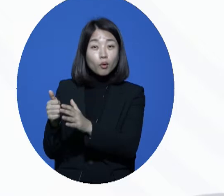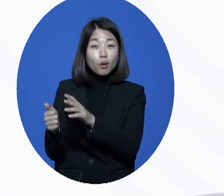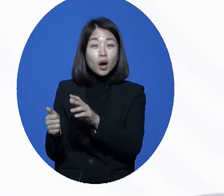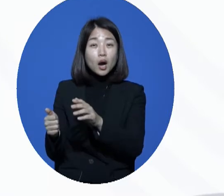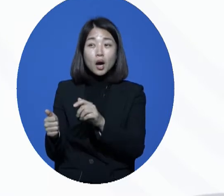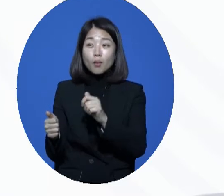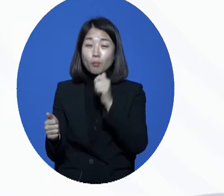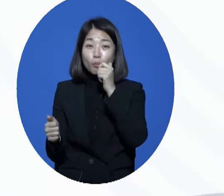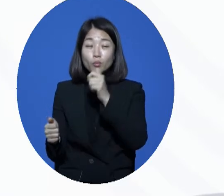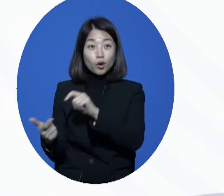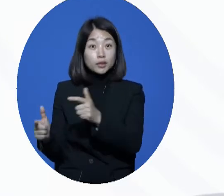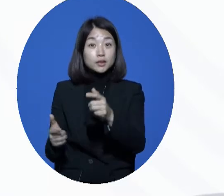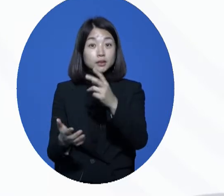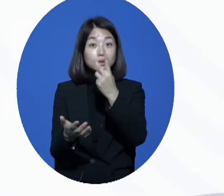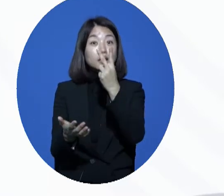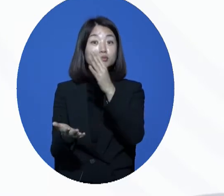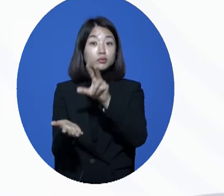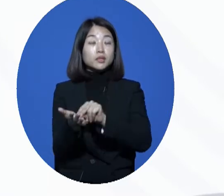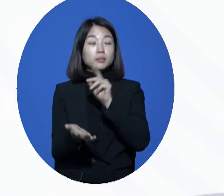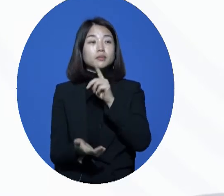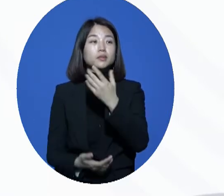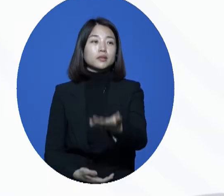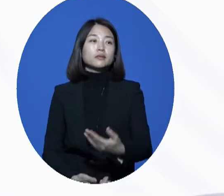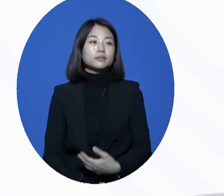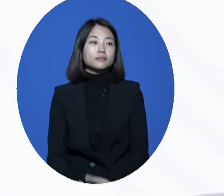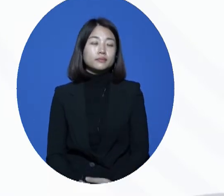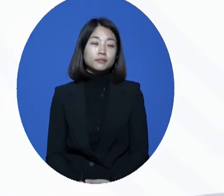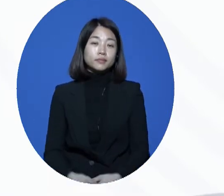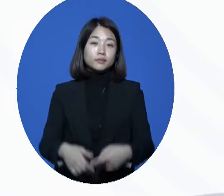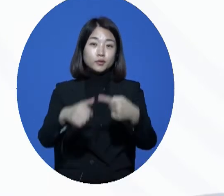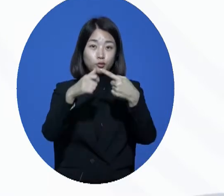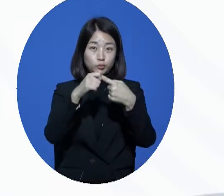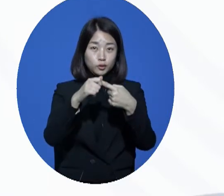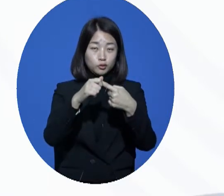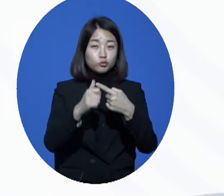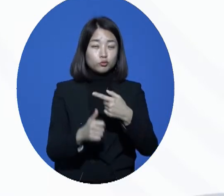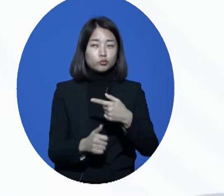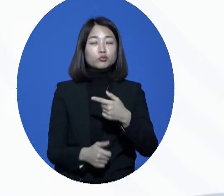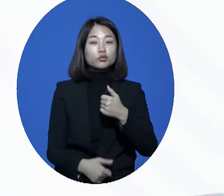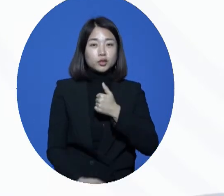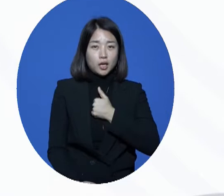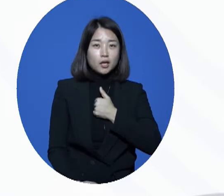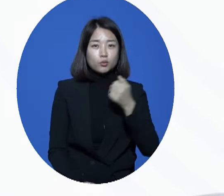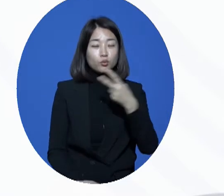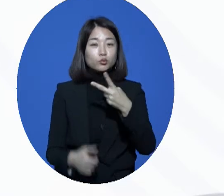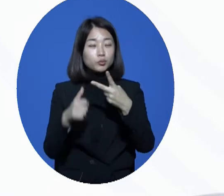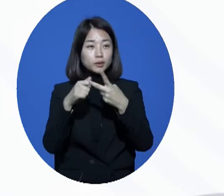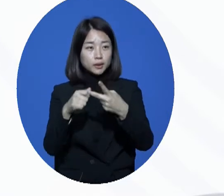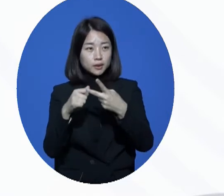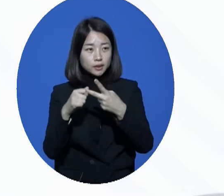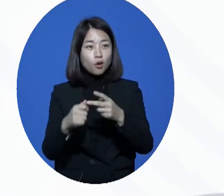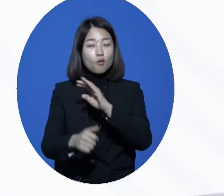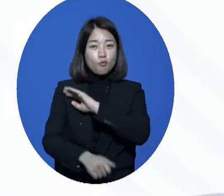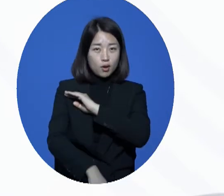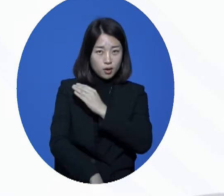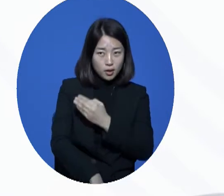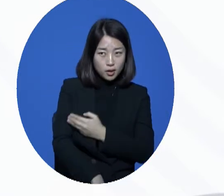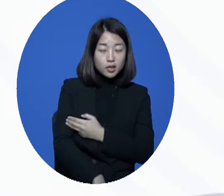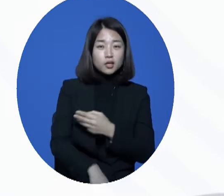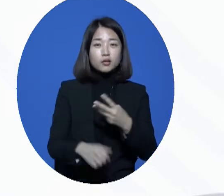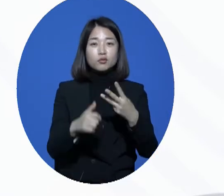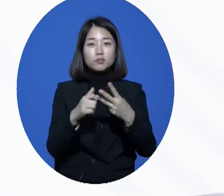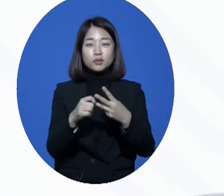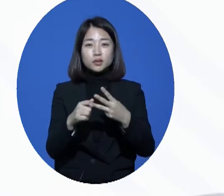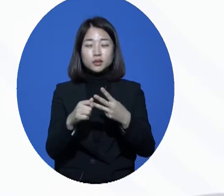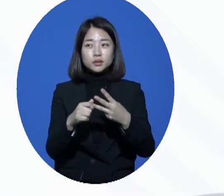아닐까라는 생각입니다. 첫 번째는 주체성이고요. 두 번째는 권리, 세 번째는 어떤 윤리의 부재라는